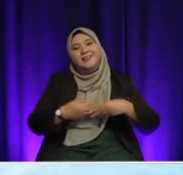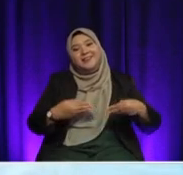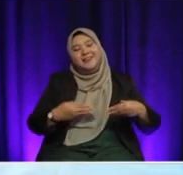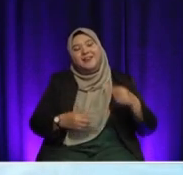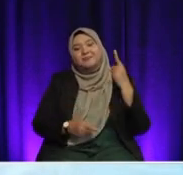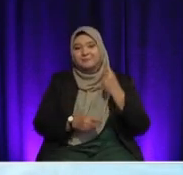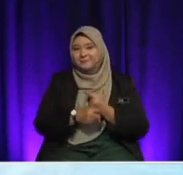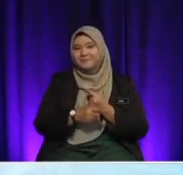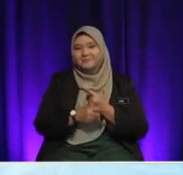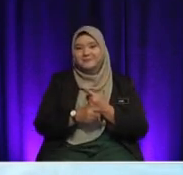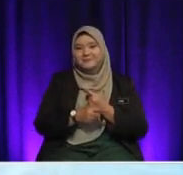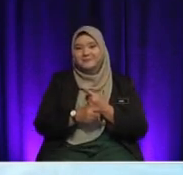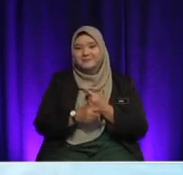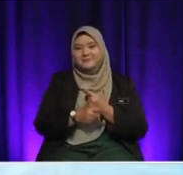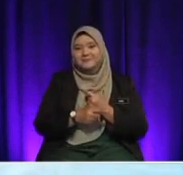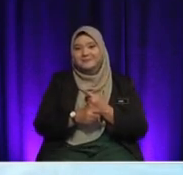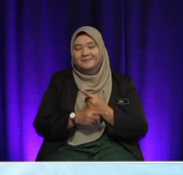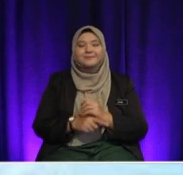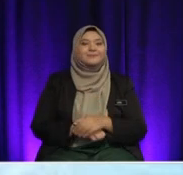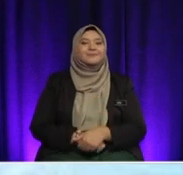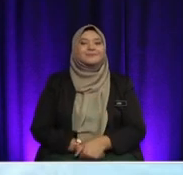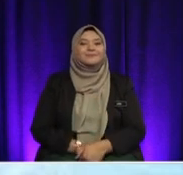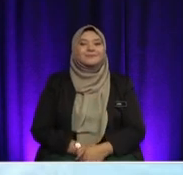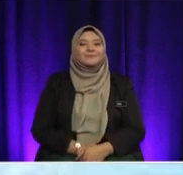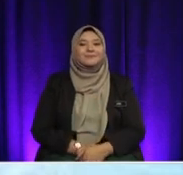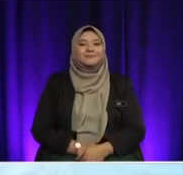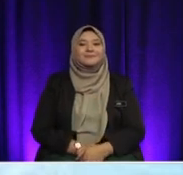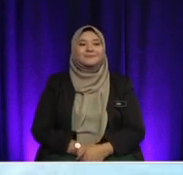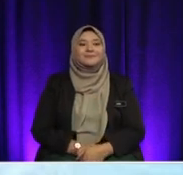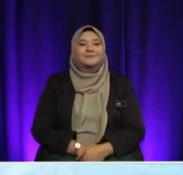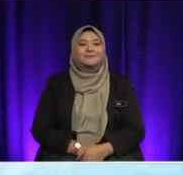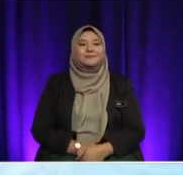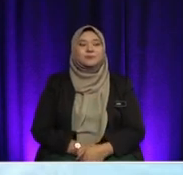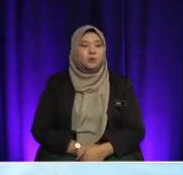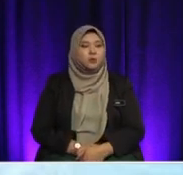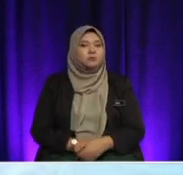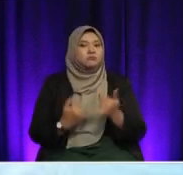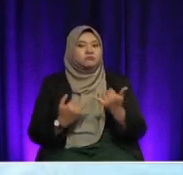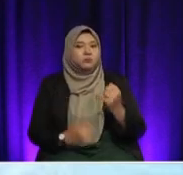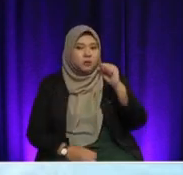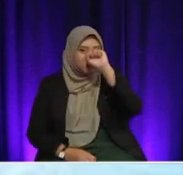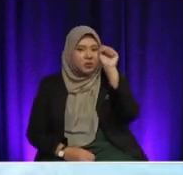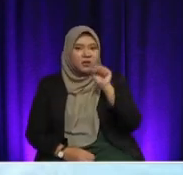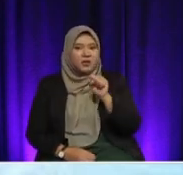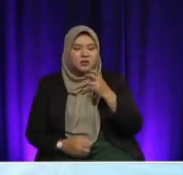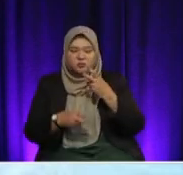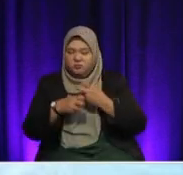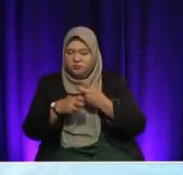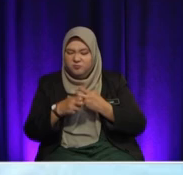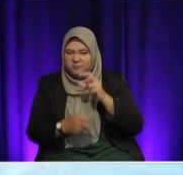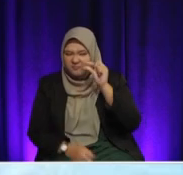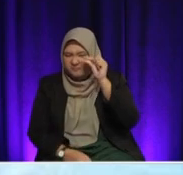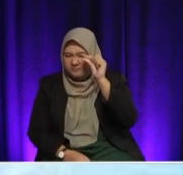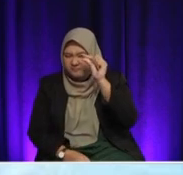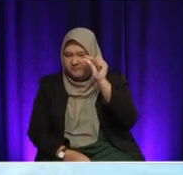Okey. Ini soalan B. Kita tengok soalan C pula. Soalan C. Yang ni memang susah sikit lah. Sebab pakai peratus-peratus.